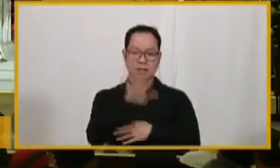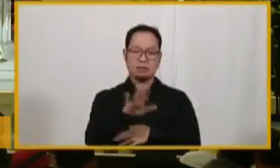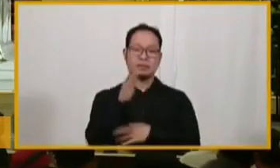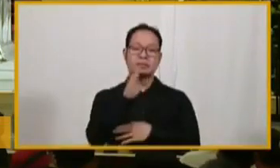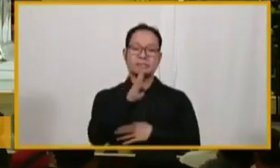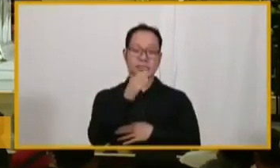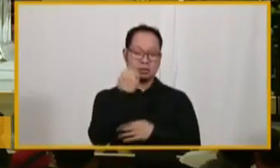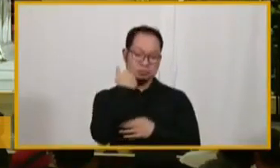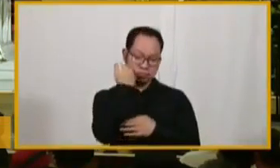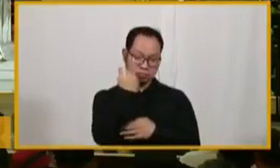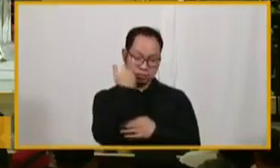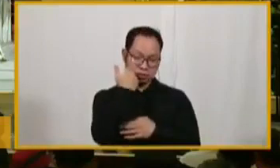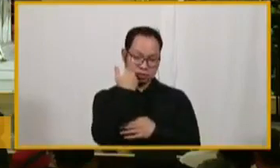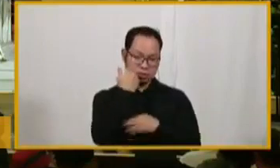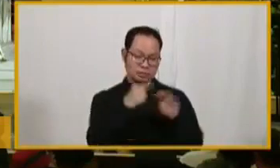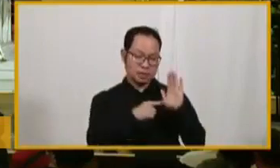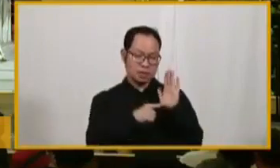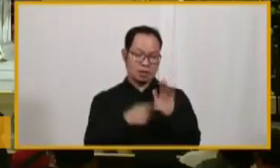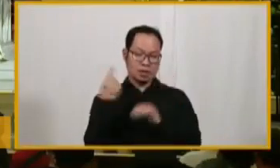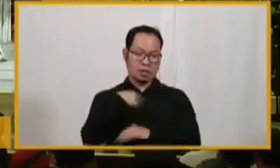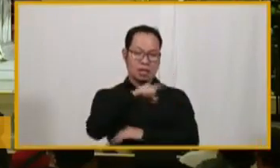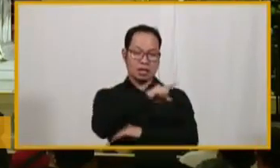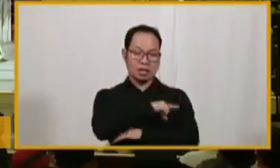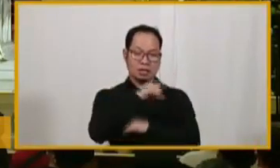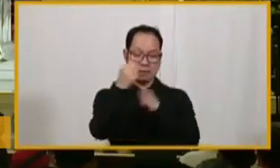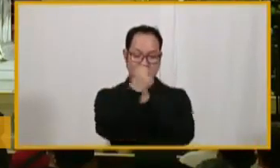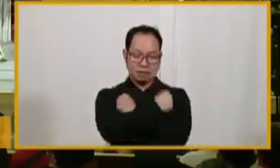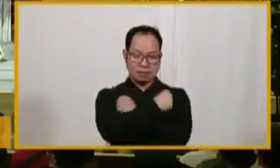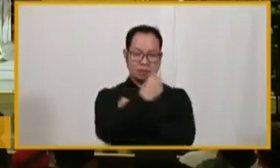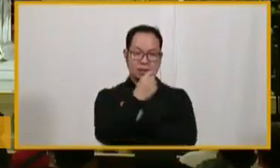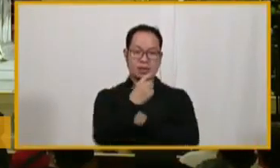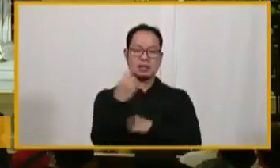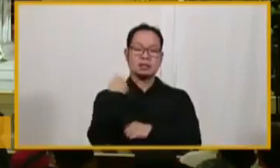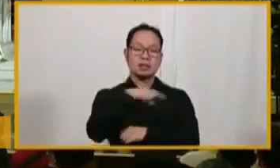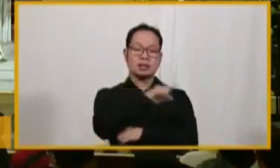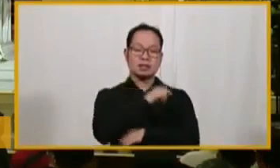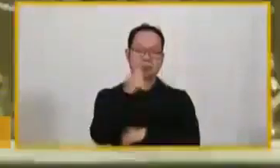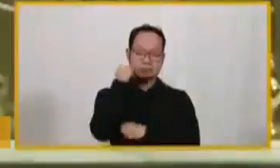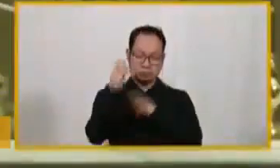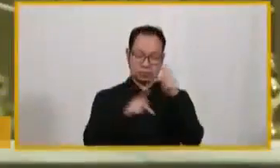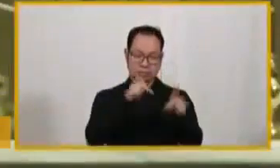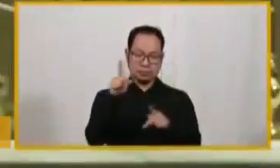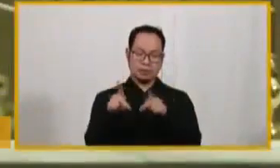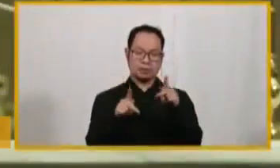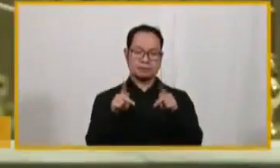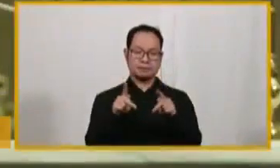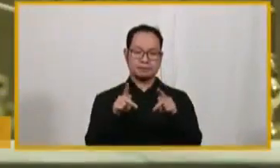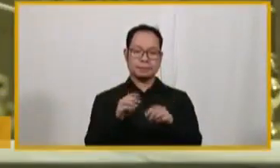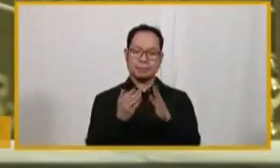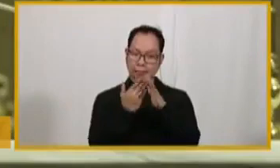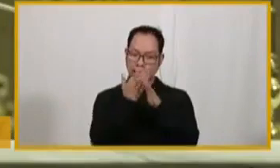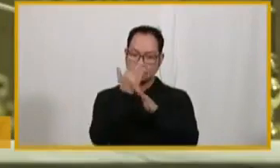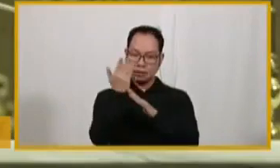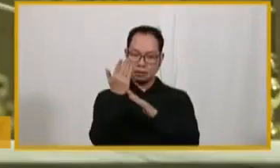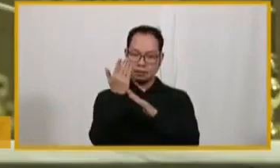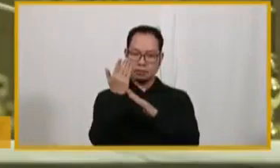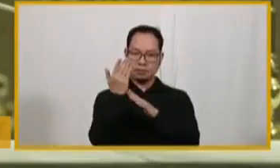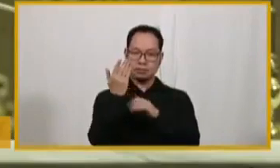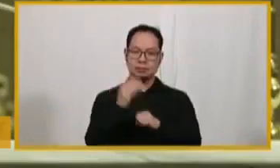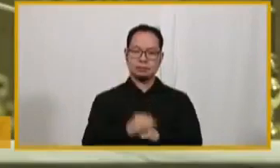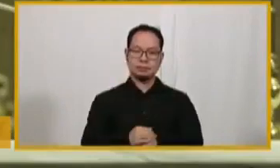ikahiya na ipakita ang ating pag-ibig sa ating kapwa-tao sa pamamagitan